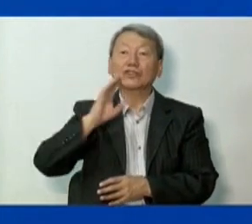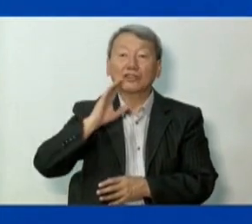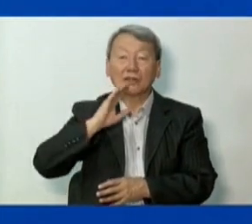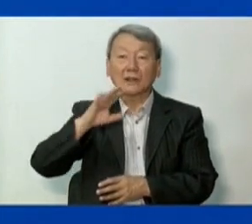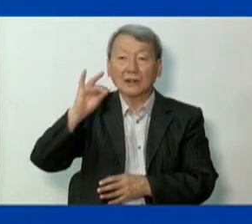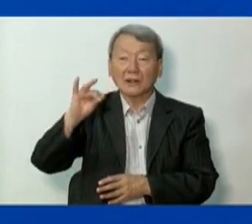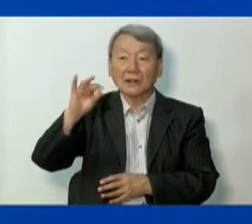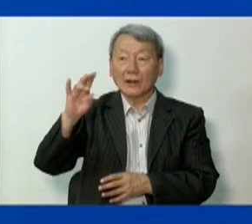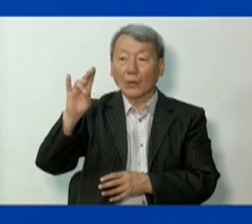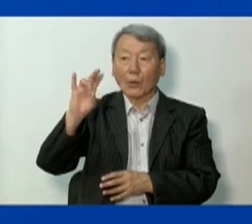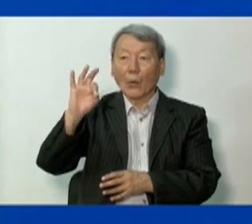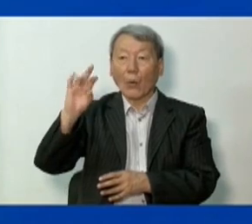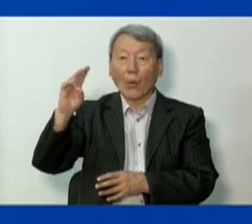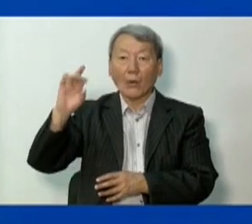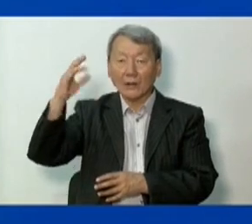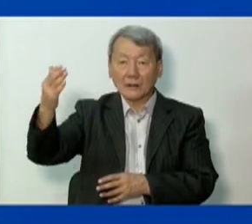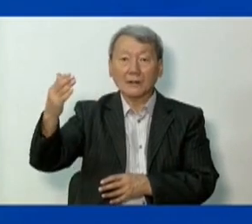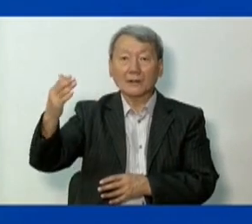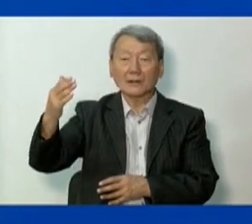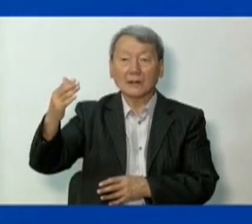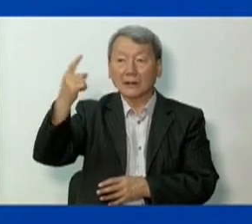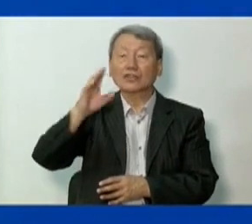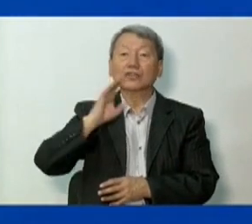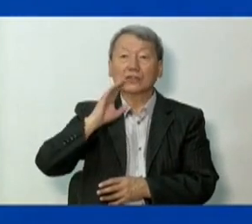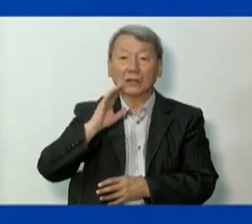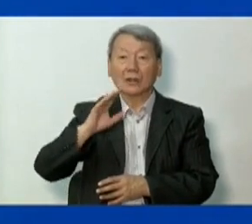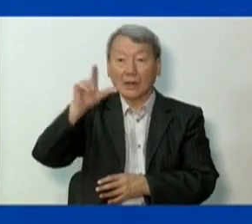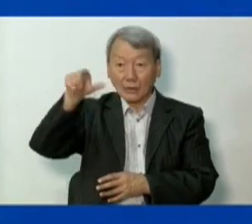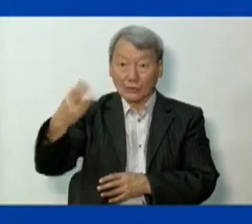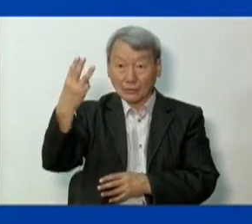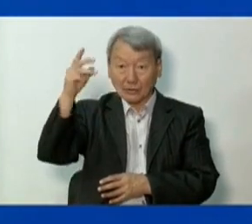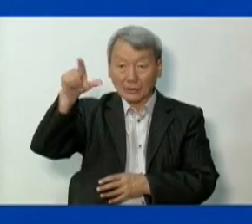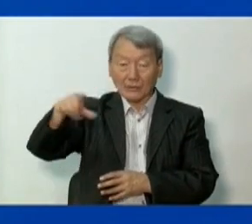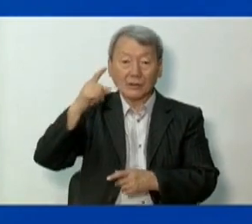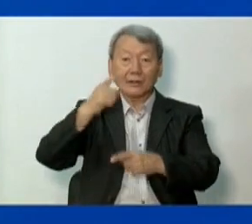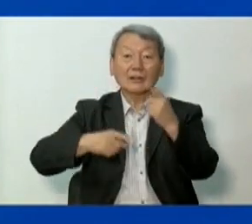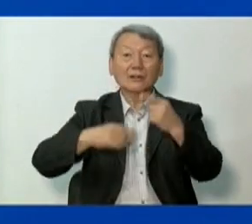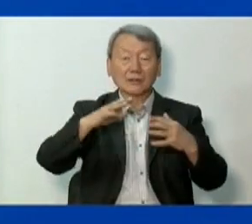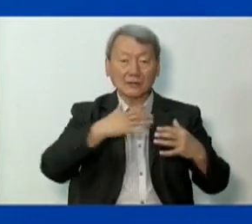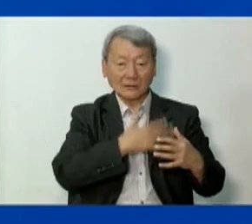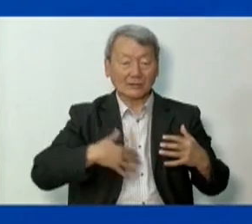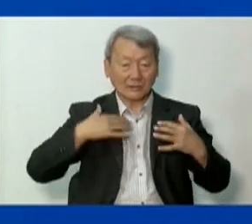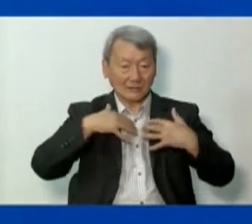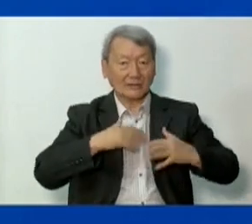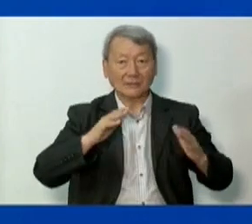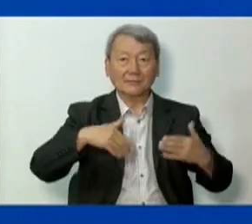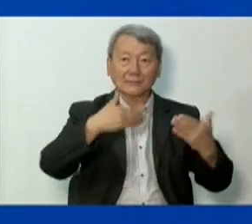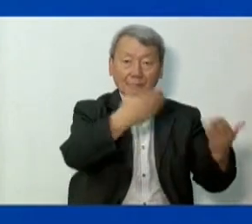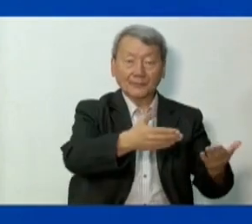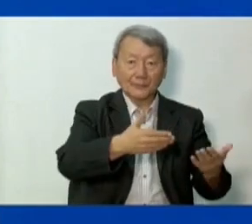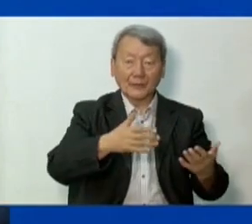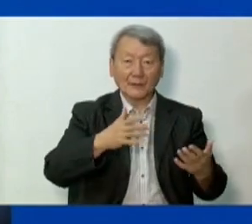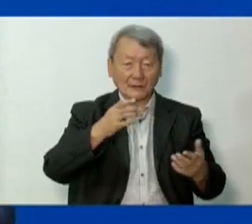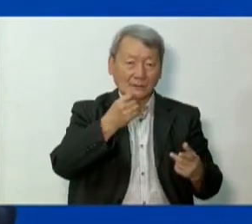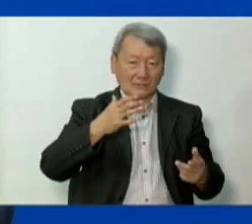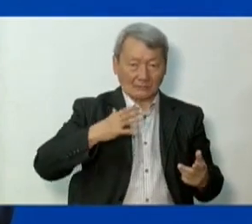аял, андан кийин Ноокент аймактык ооруканасында бир аял. Буларга туугандарына терең кайгы менен көңүл айтабыз,